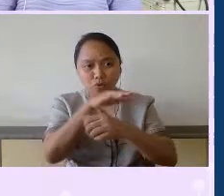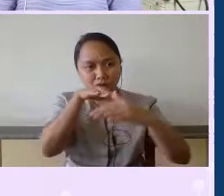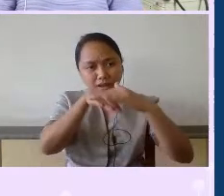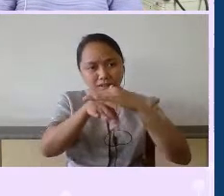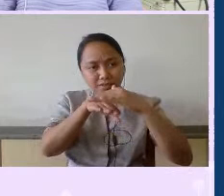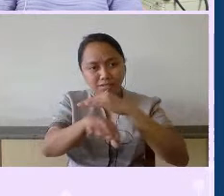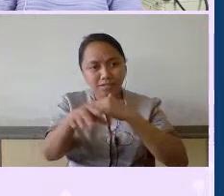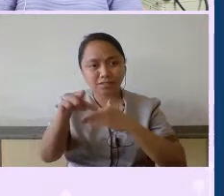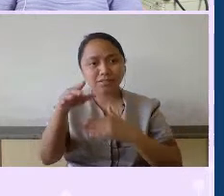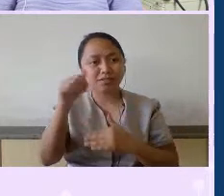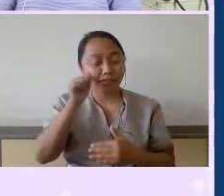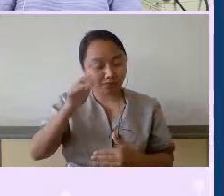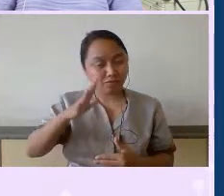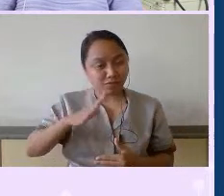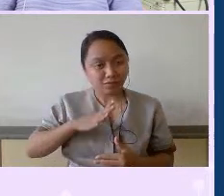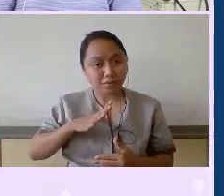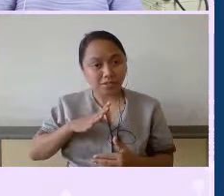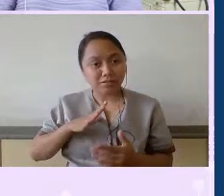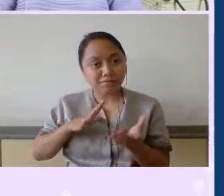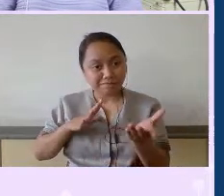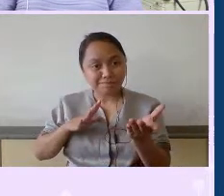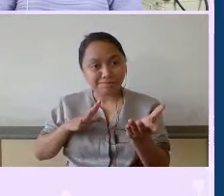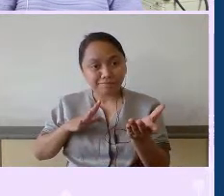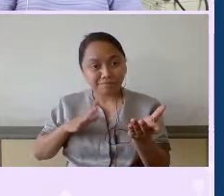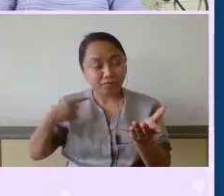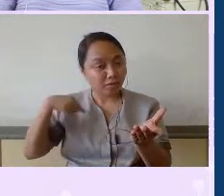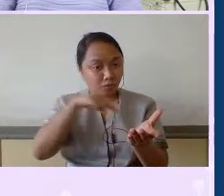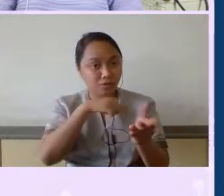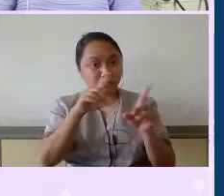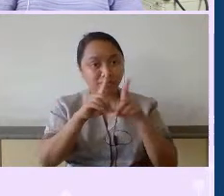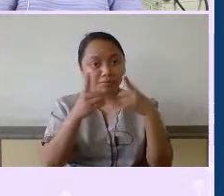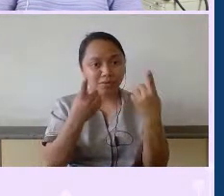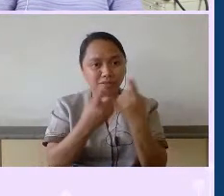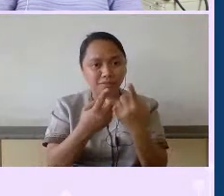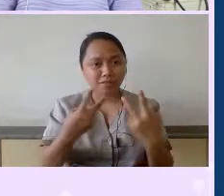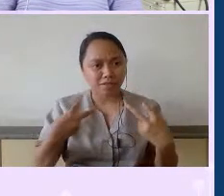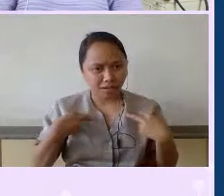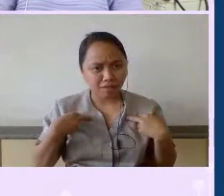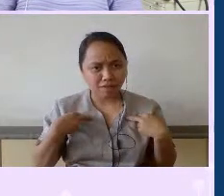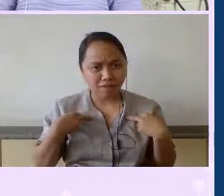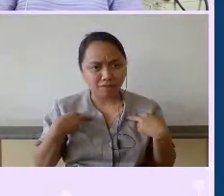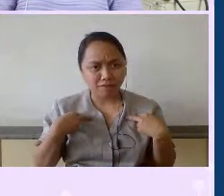mga kababaihan. Pero ang ating pong department para ma-ensure